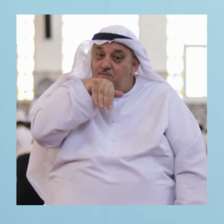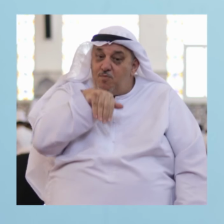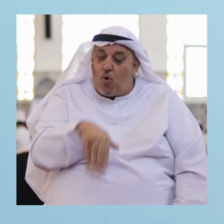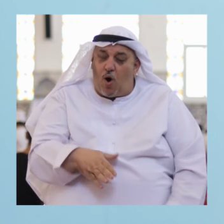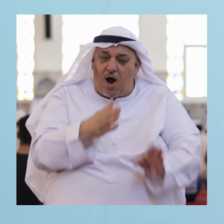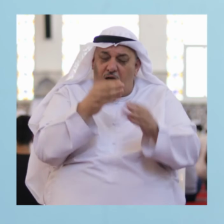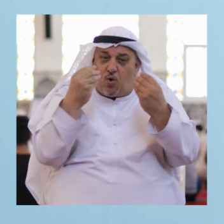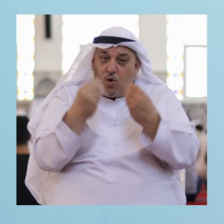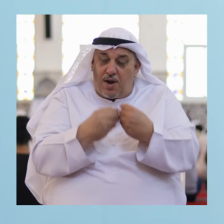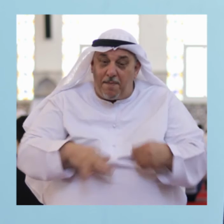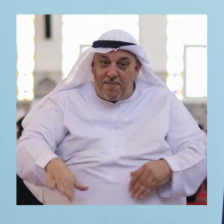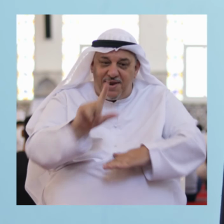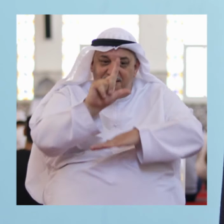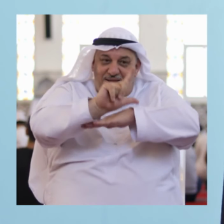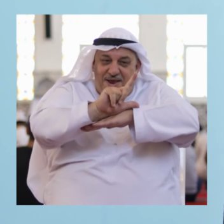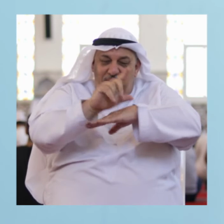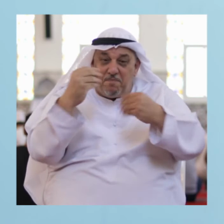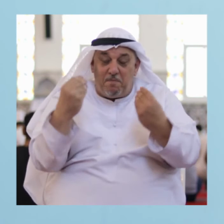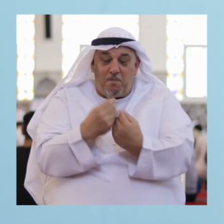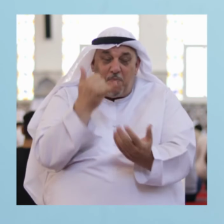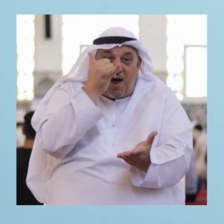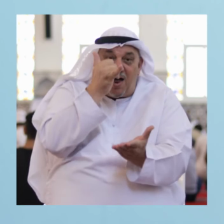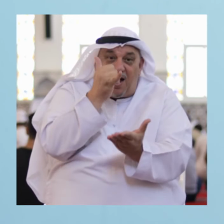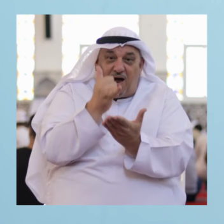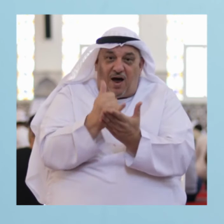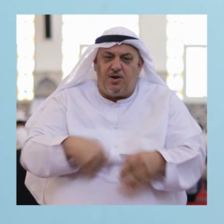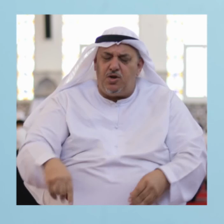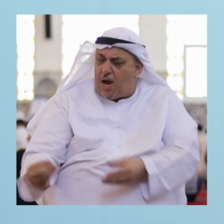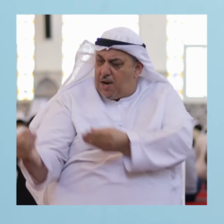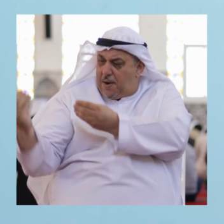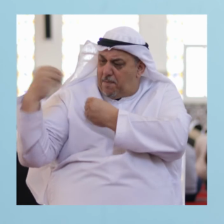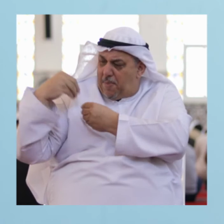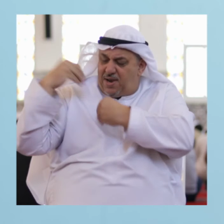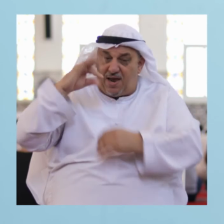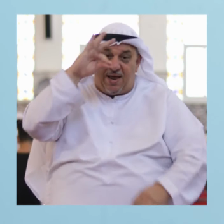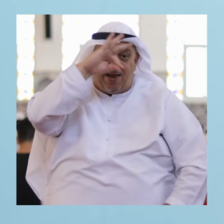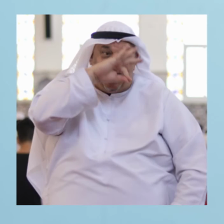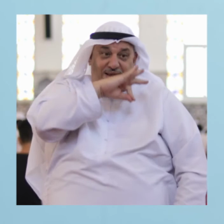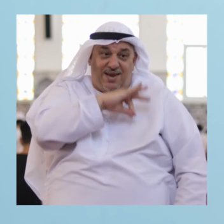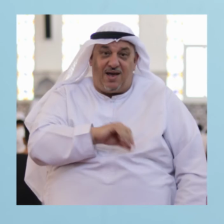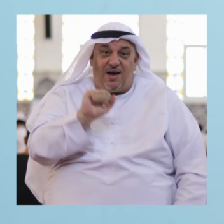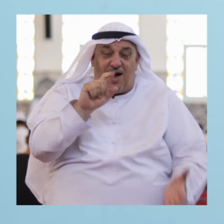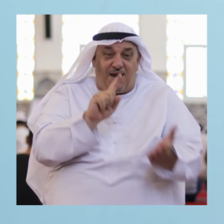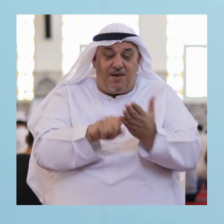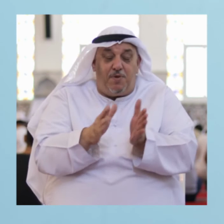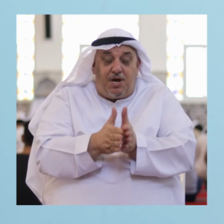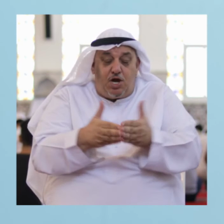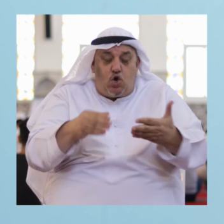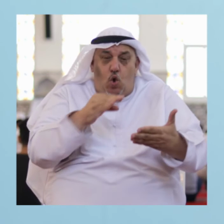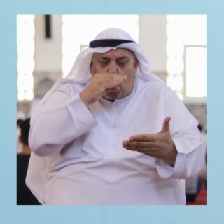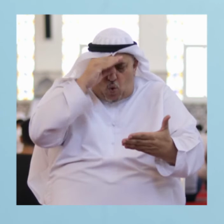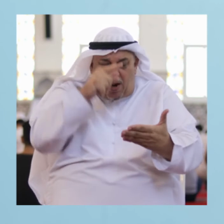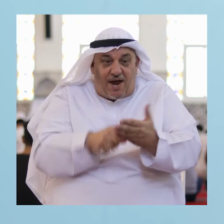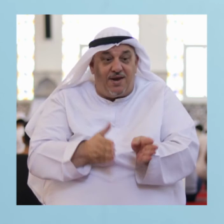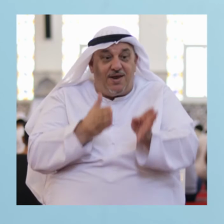واولي الامر منكم نفعا له واياكم بالقران العظيم